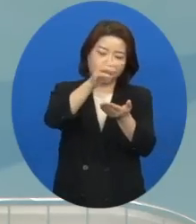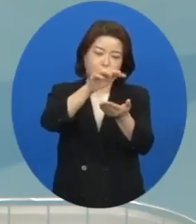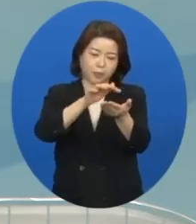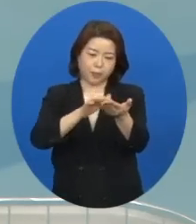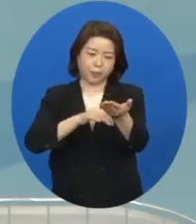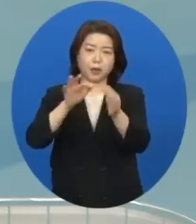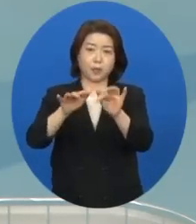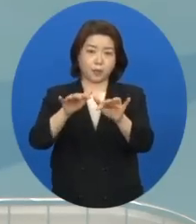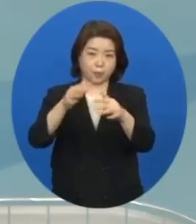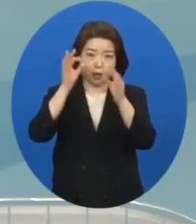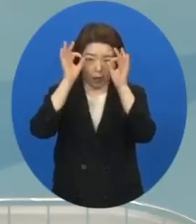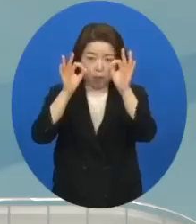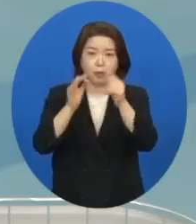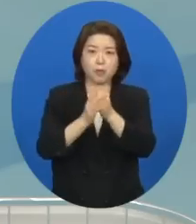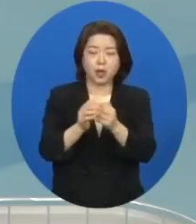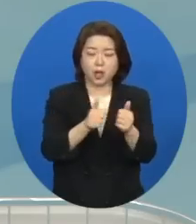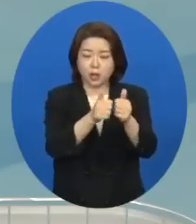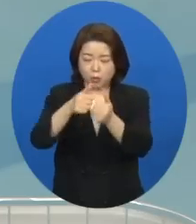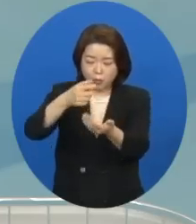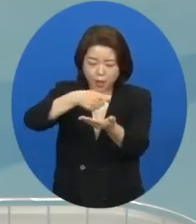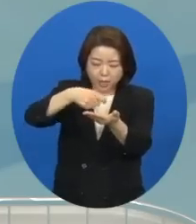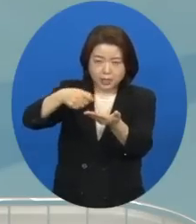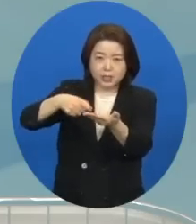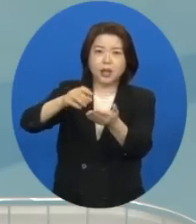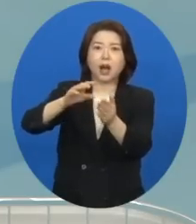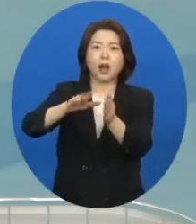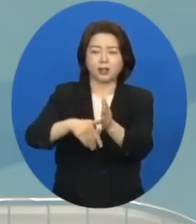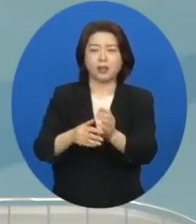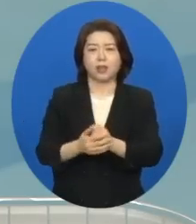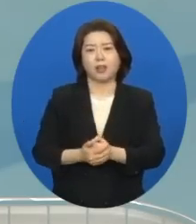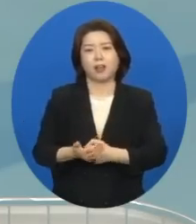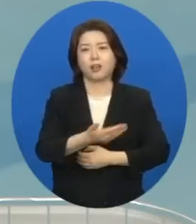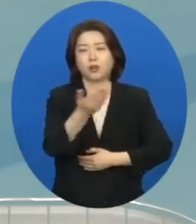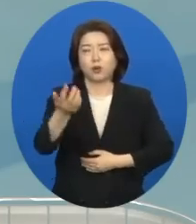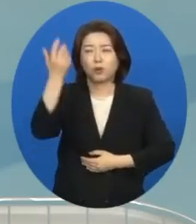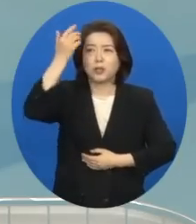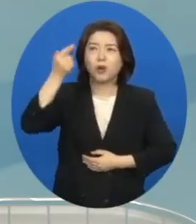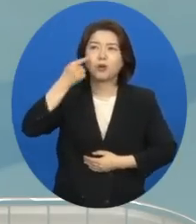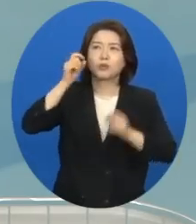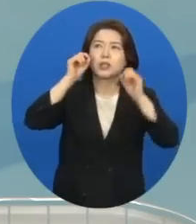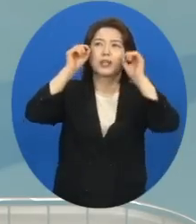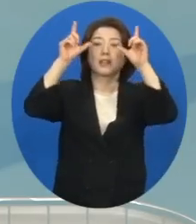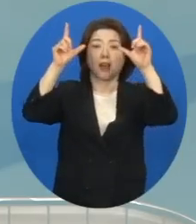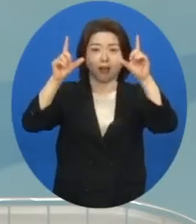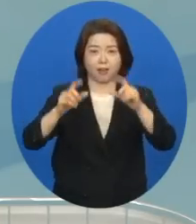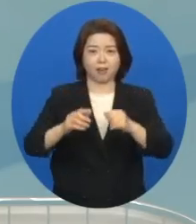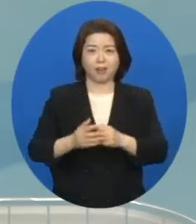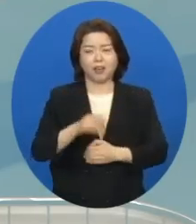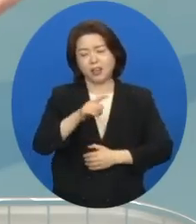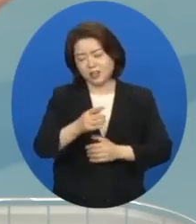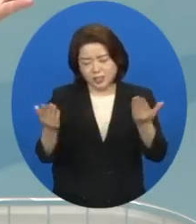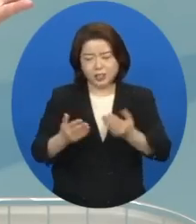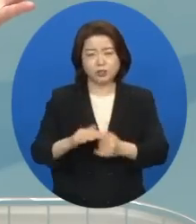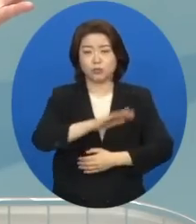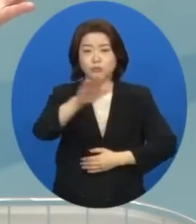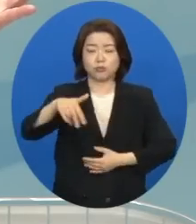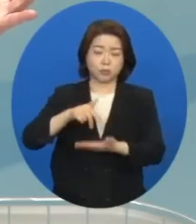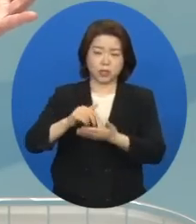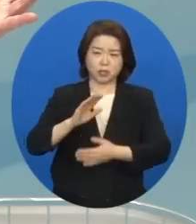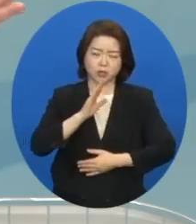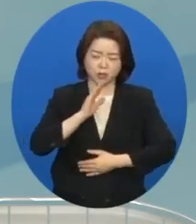때, 그 동행 일기를 쓸 때 여러분의 영안이 열려요. 이 일은 우리에게 너무너무